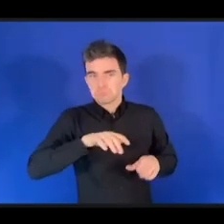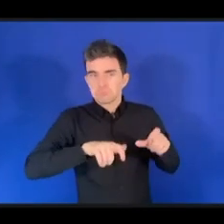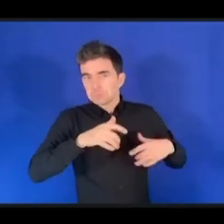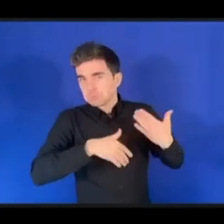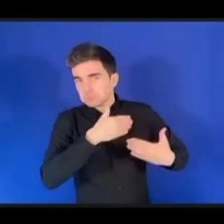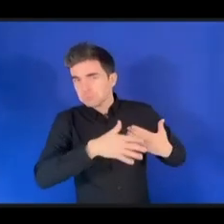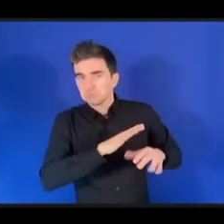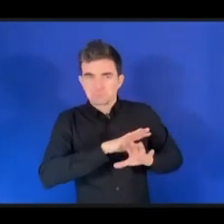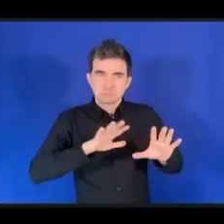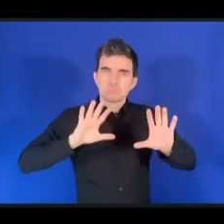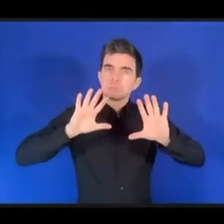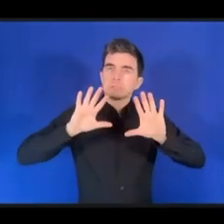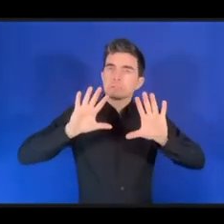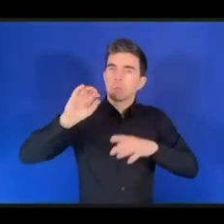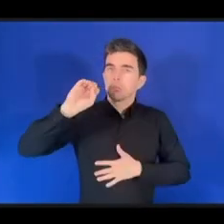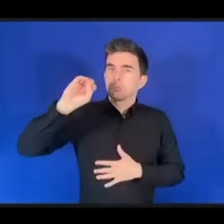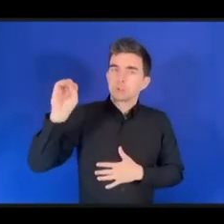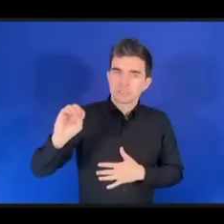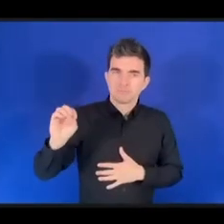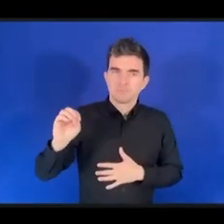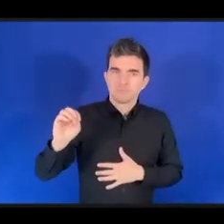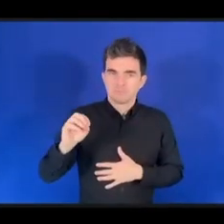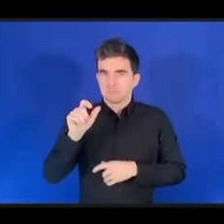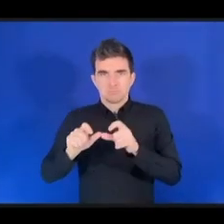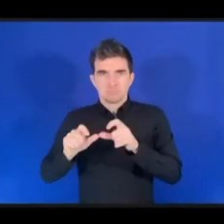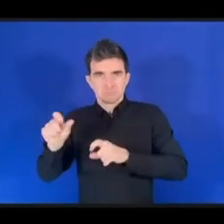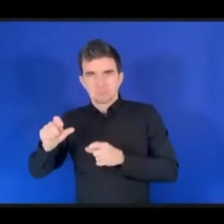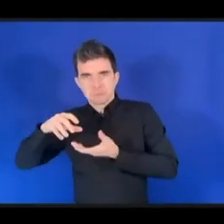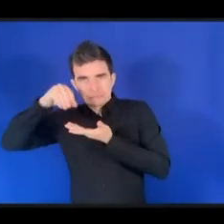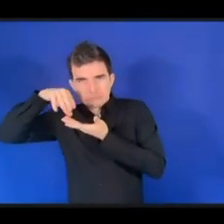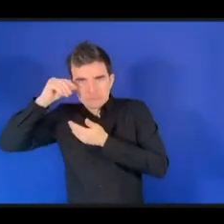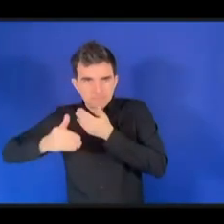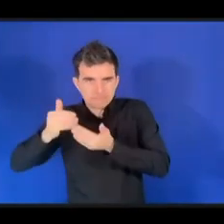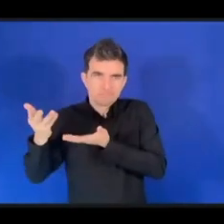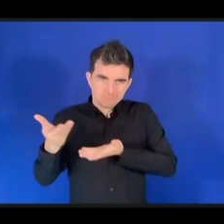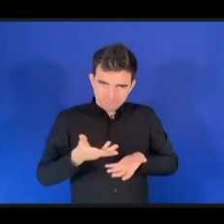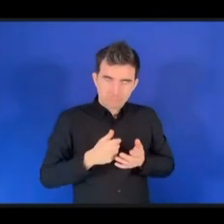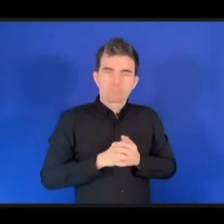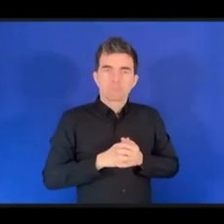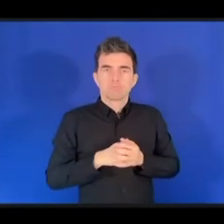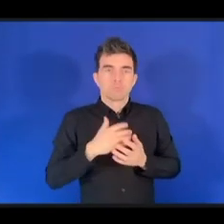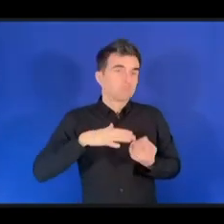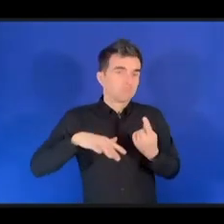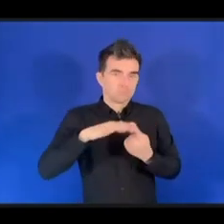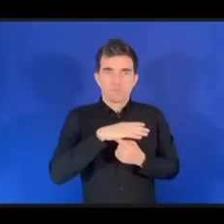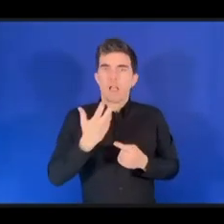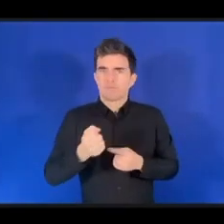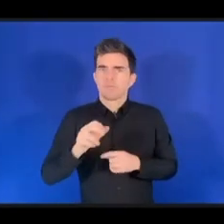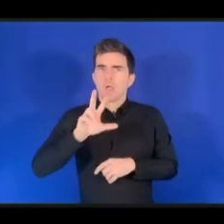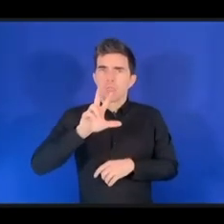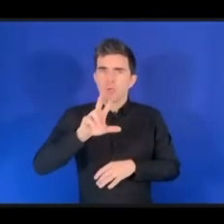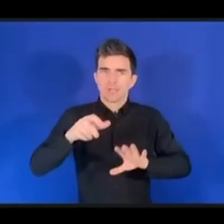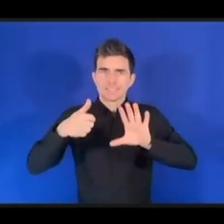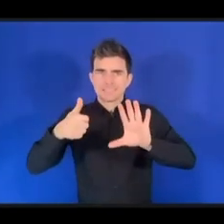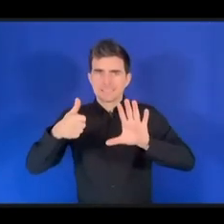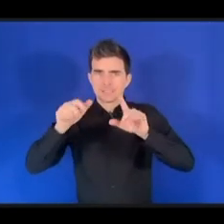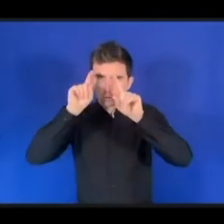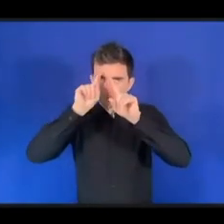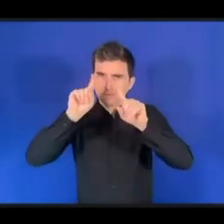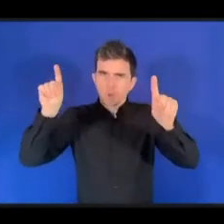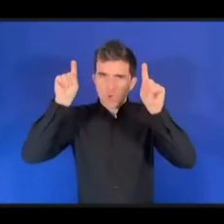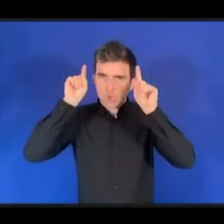كيوتو هي مدينه الطلاب 10% من سكان كيوتو هم الطلاب هناك